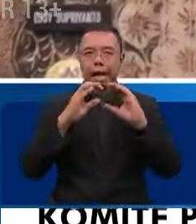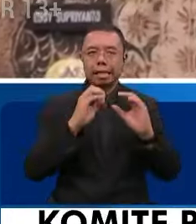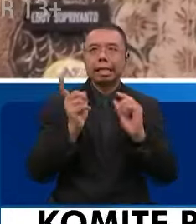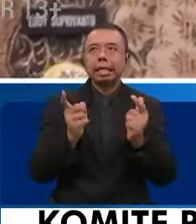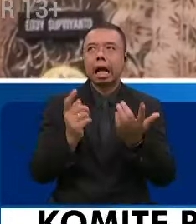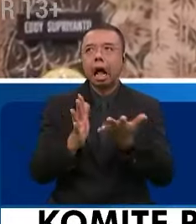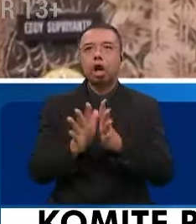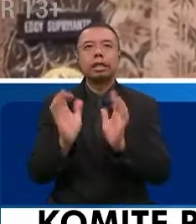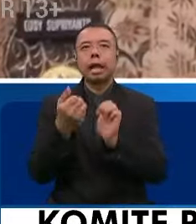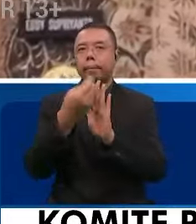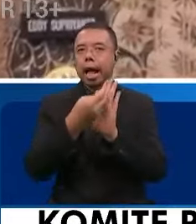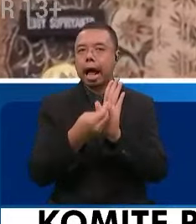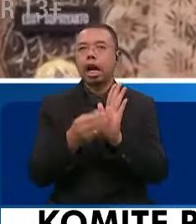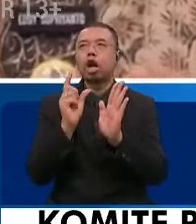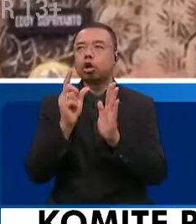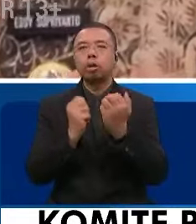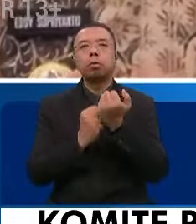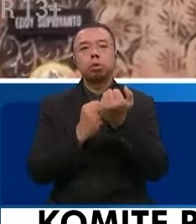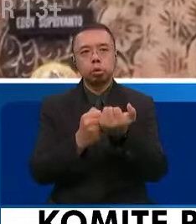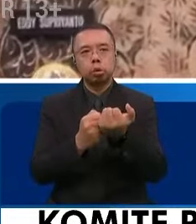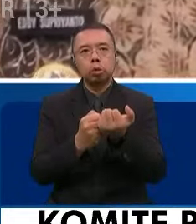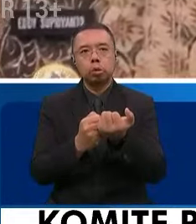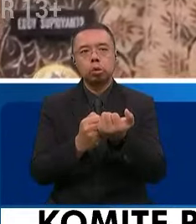menyiapkan anggaran untuk mensuplai